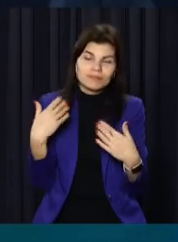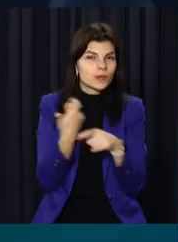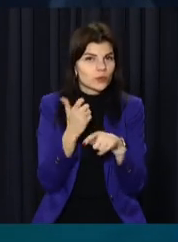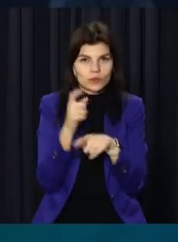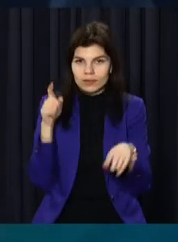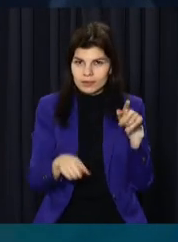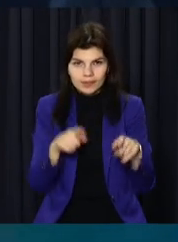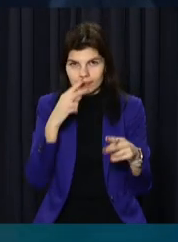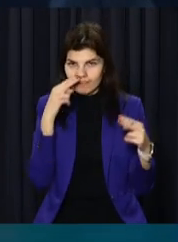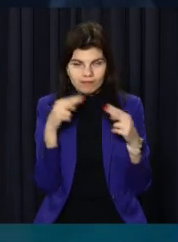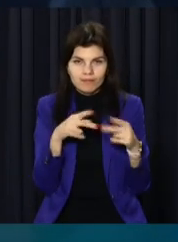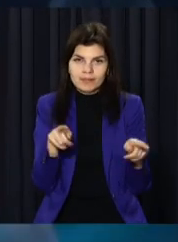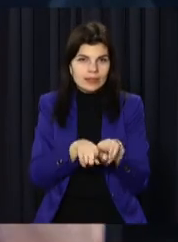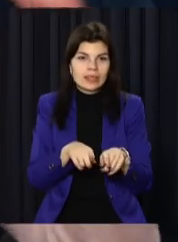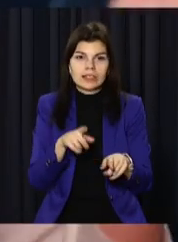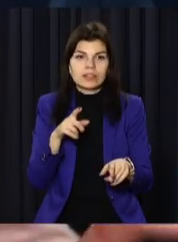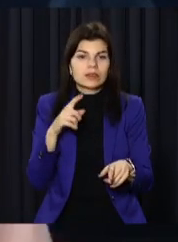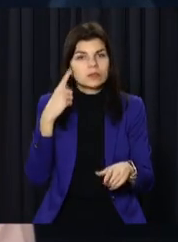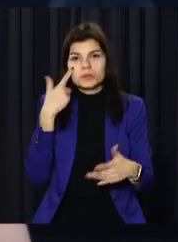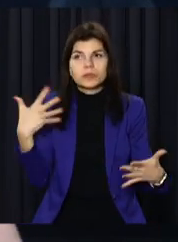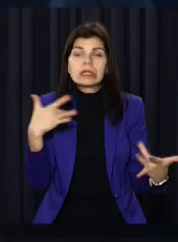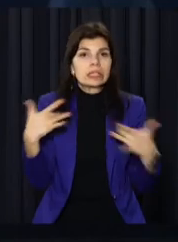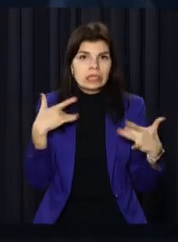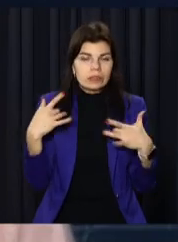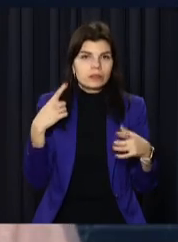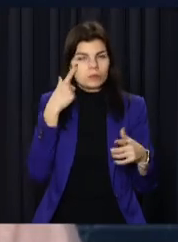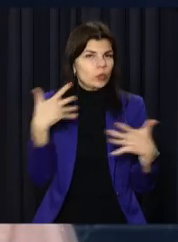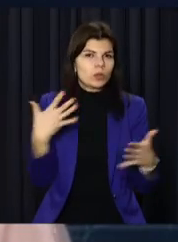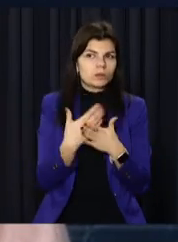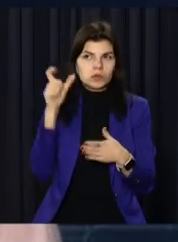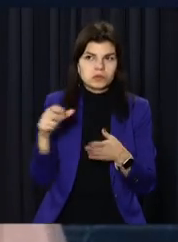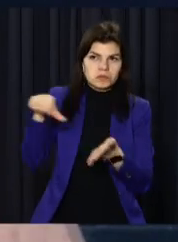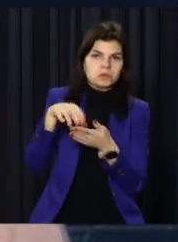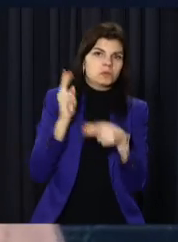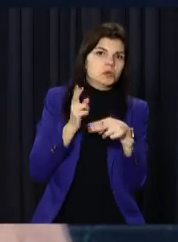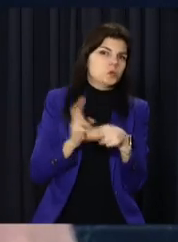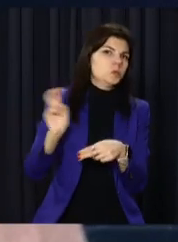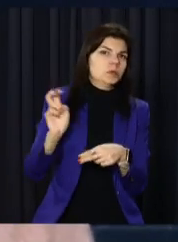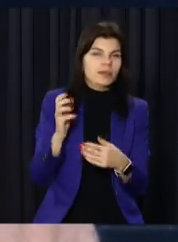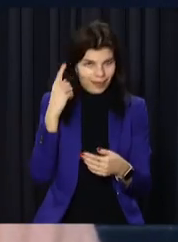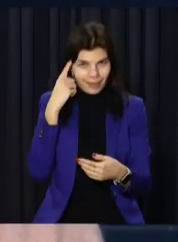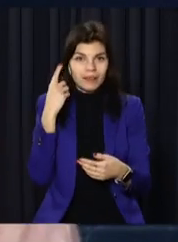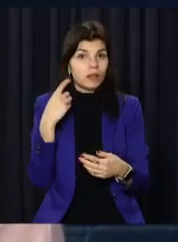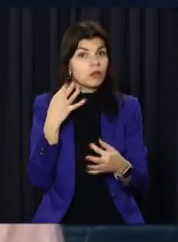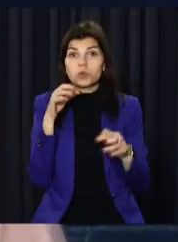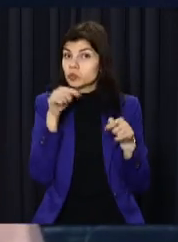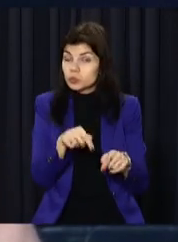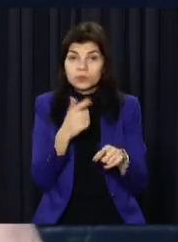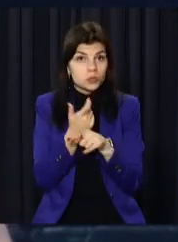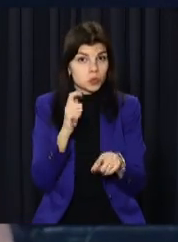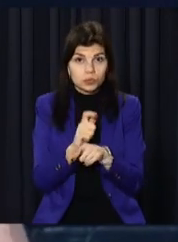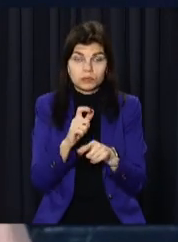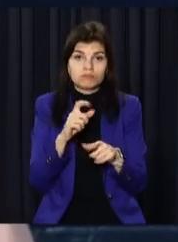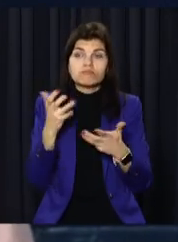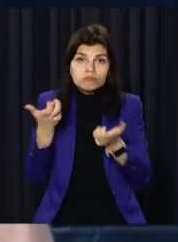редко встречается вообще, так сказать, в театральной среде. Так вот, именно в Днепре почему-то хочется дебютировать в сложных партиях, и